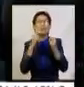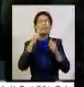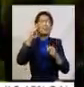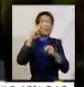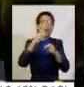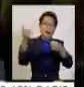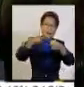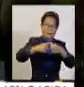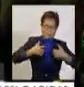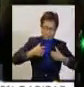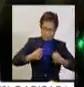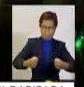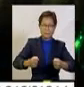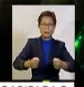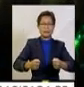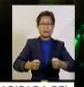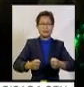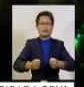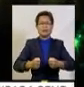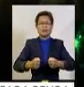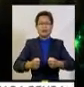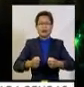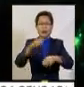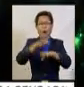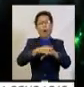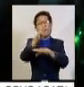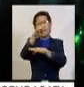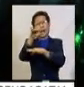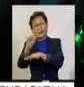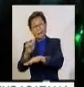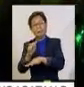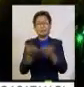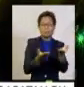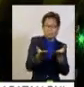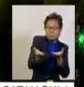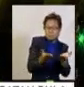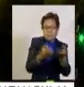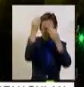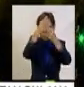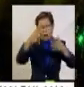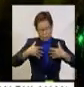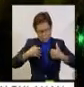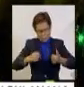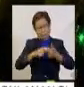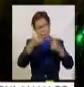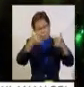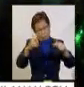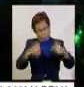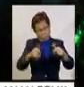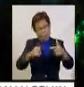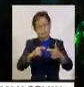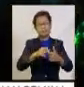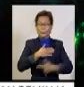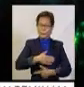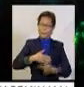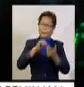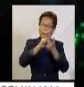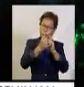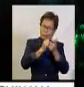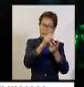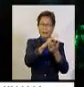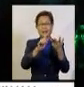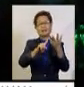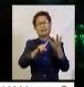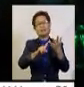isu kesihatan reproduktif secara maya. Perkhidmatan merangkumi maklumat kesihatan, permainan edutainment, isukan